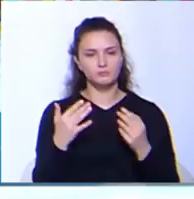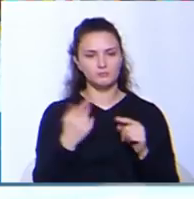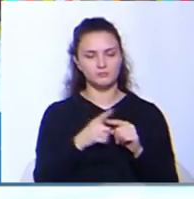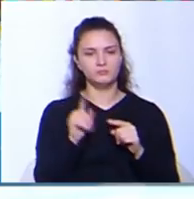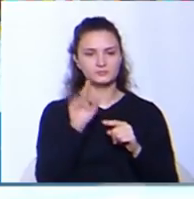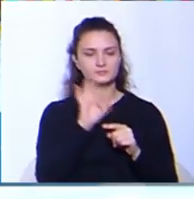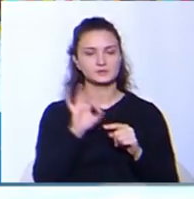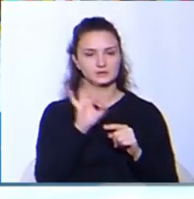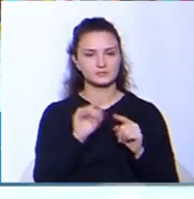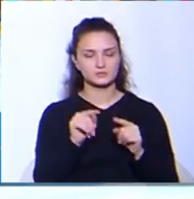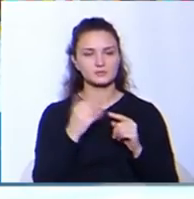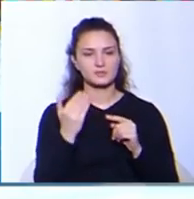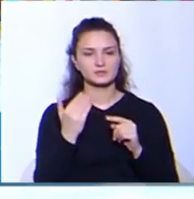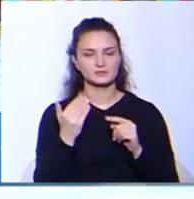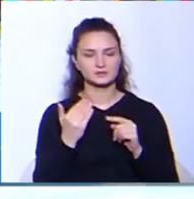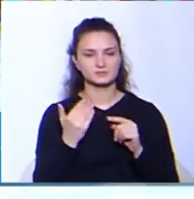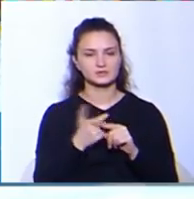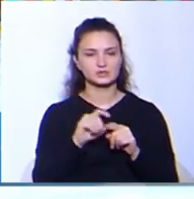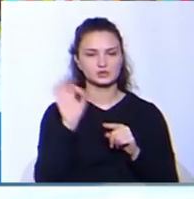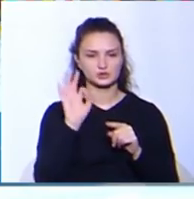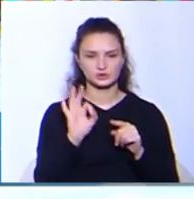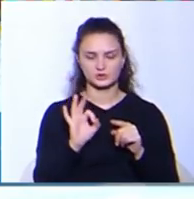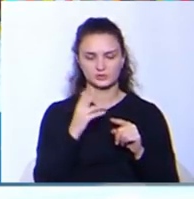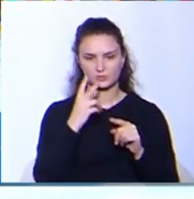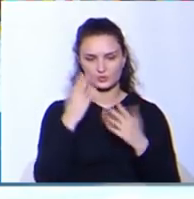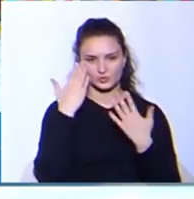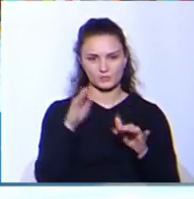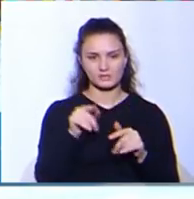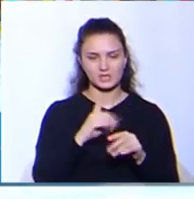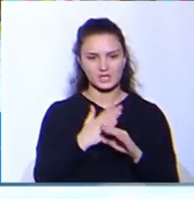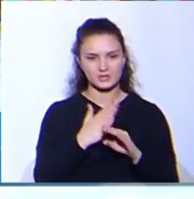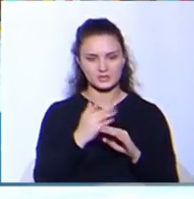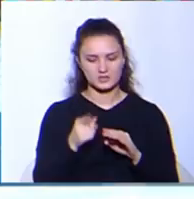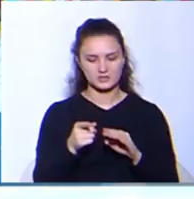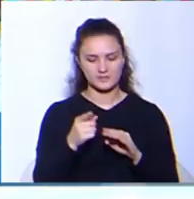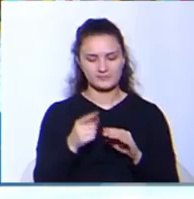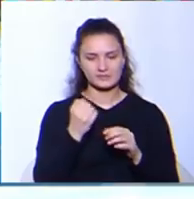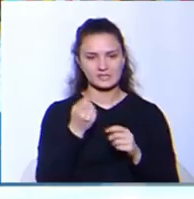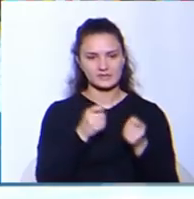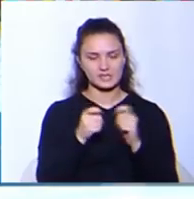რის გამოც ეს მათთვის ჯერთი ძალიან ხშირად უცნობია საერთოდ რა არის ამ